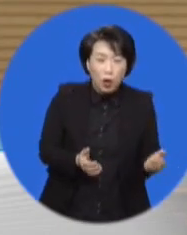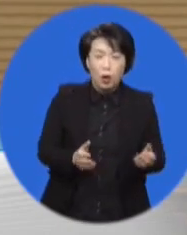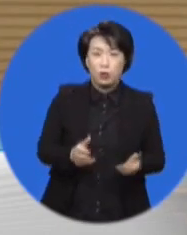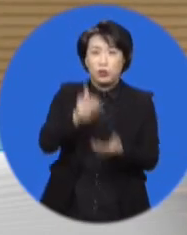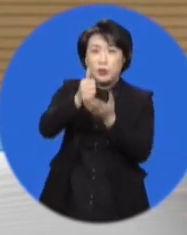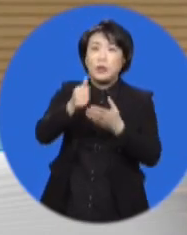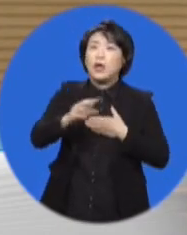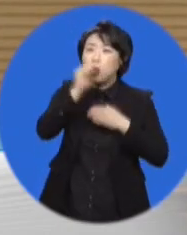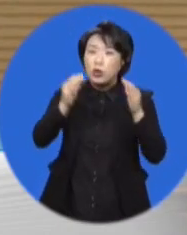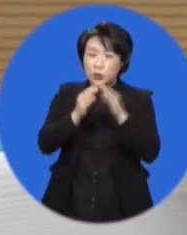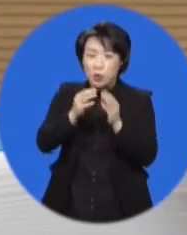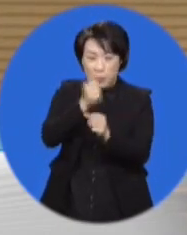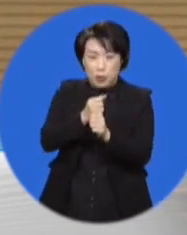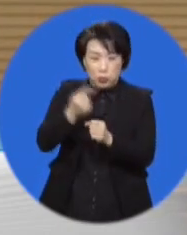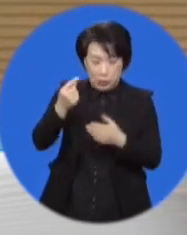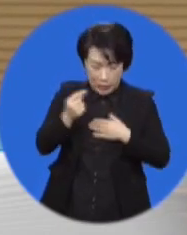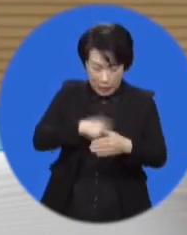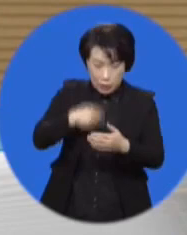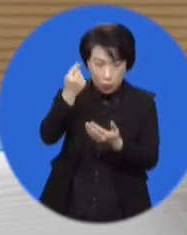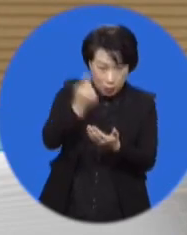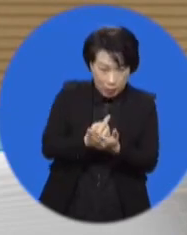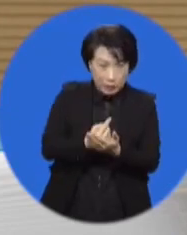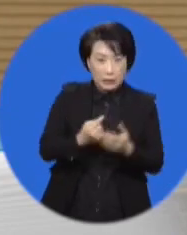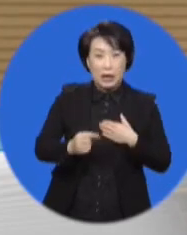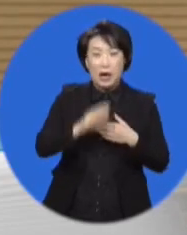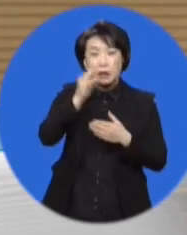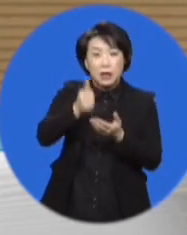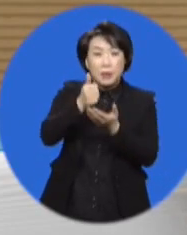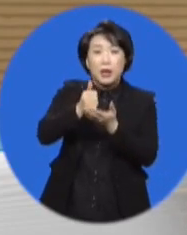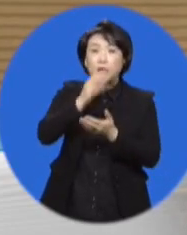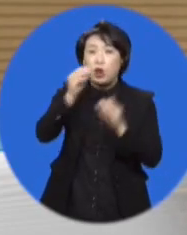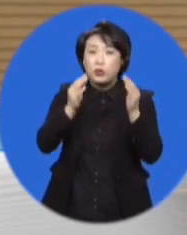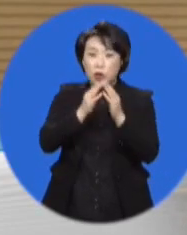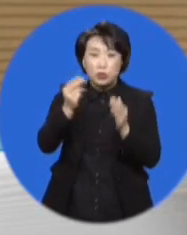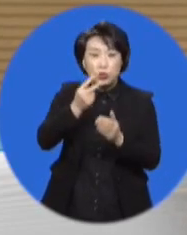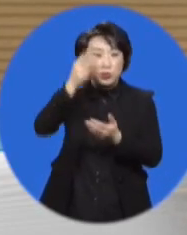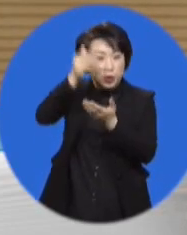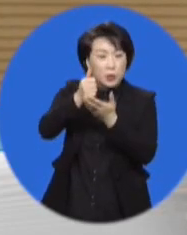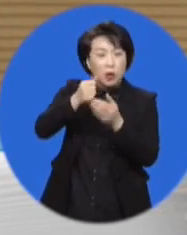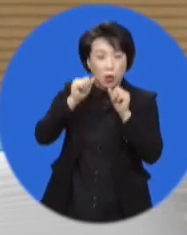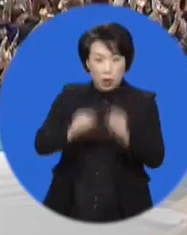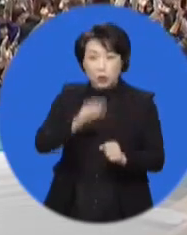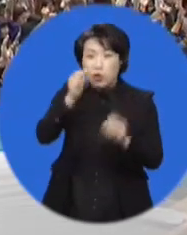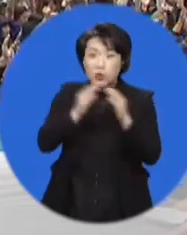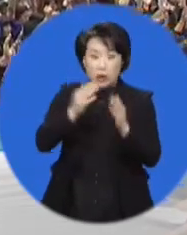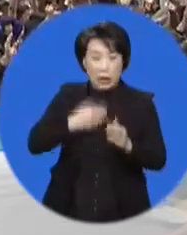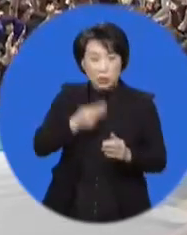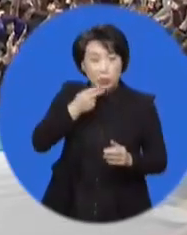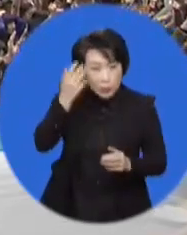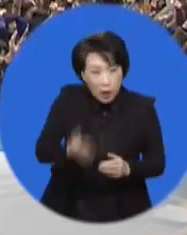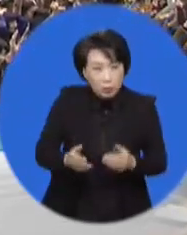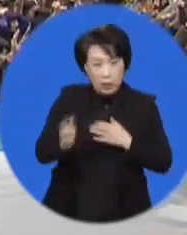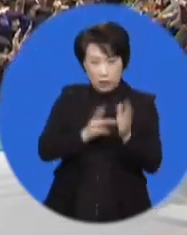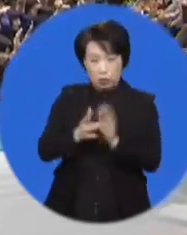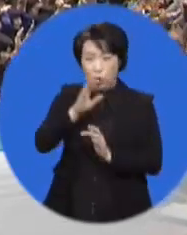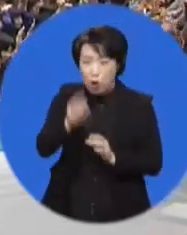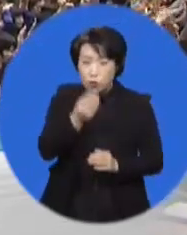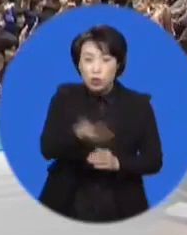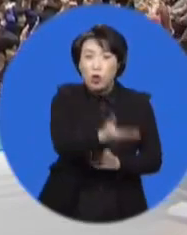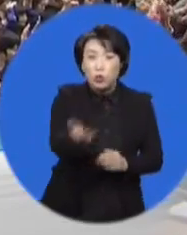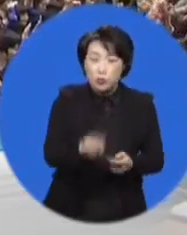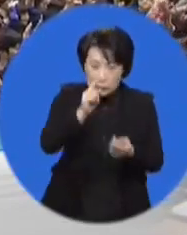나를 전삼고 오셨어. 너희가 하나님의 전인 것과 성령에 거하는 전인 것을 알지 못하느냐? 내가 거룩하니 너희도